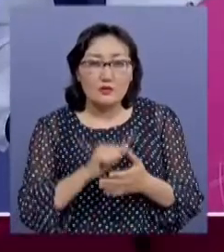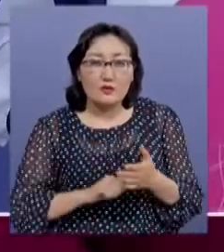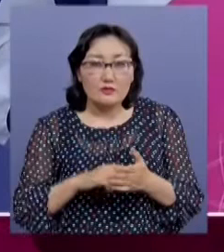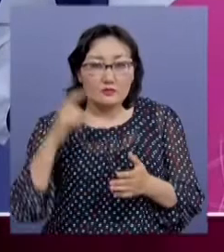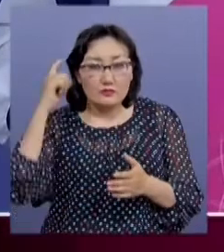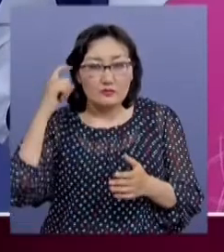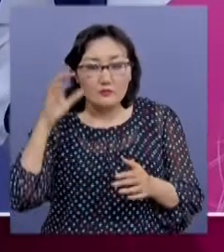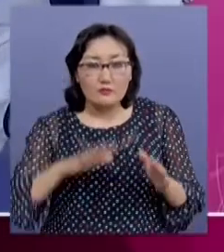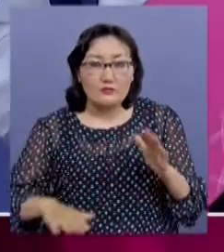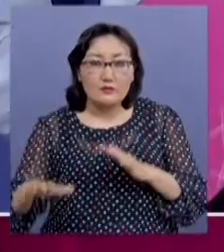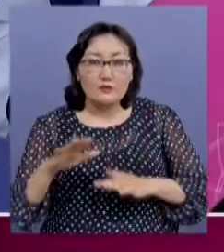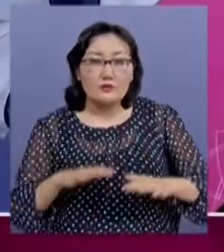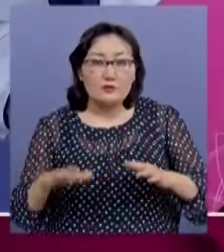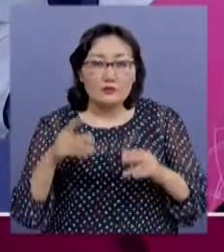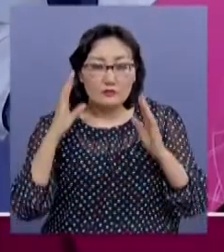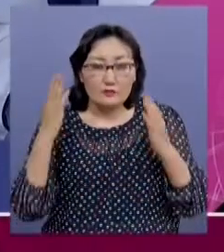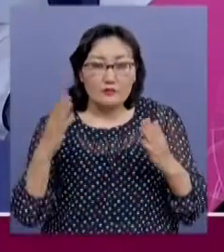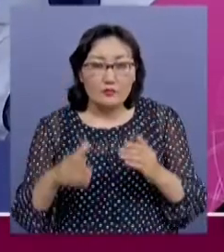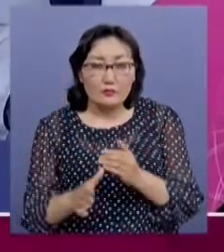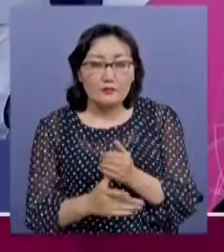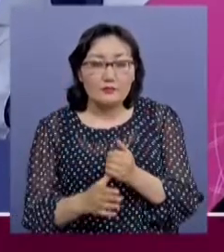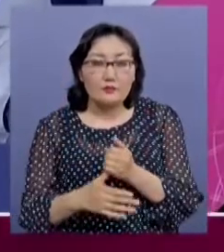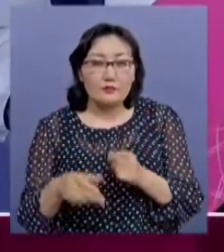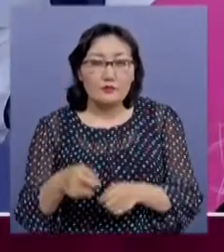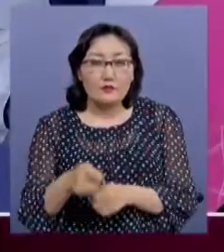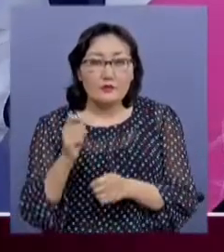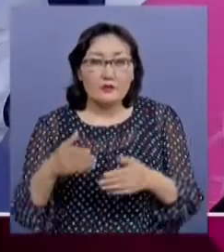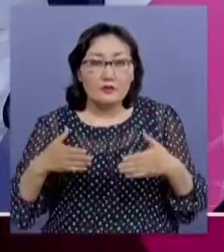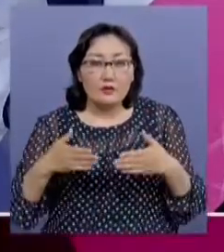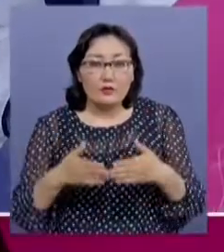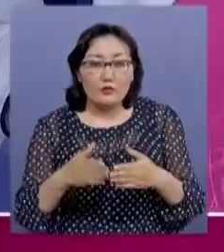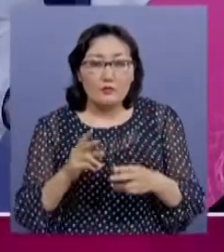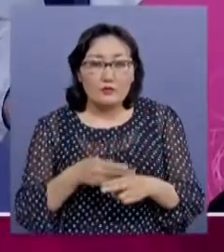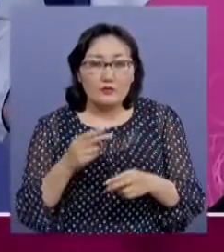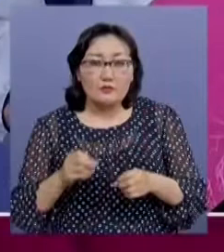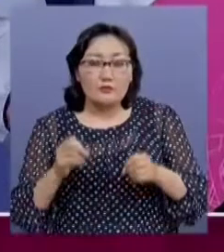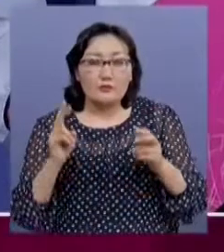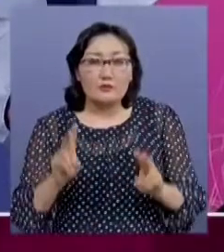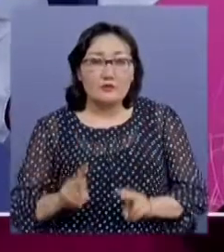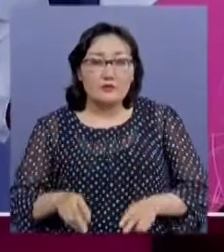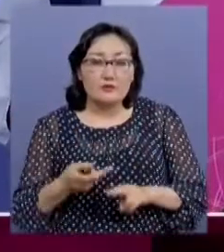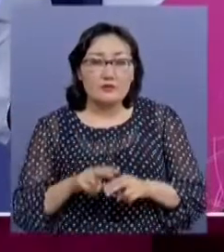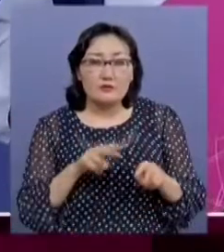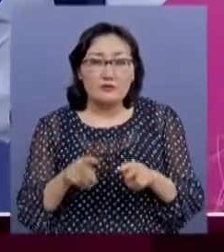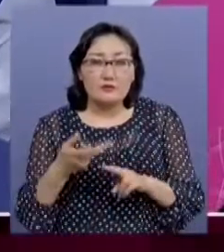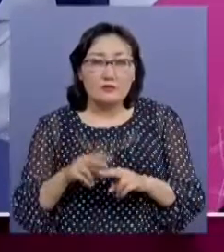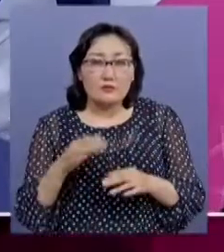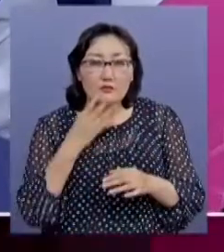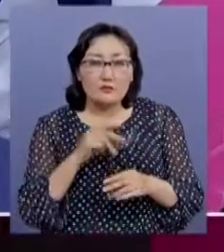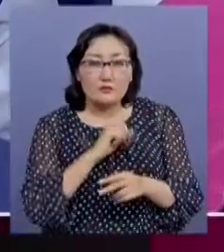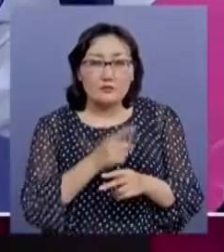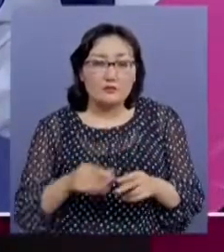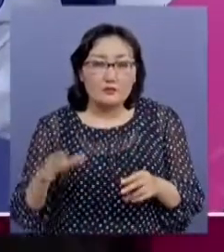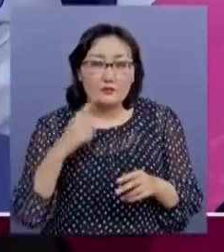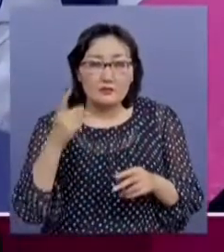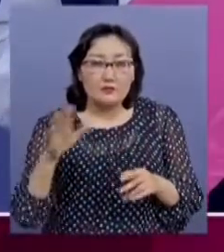шомылу, жүзе білмеу және балық аулау мен қайықпен жүзу кезінде қауіпсіздік ережелерін елемеу. Әсіресе өз күшіне сеніп алысқа амалтығандар